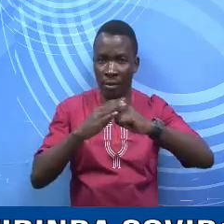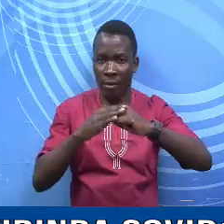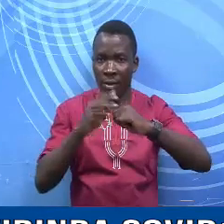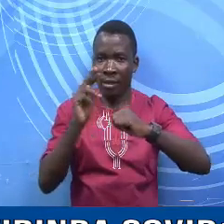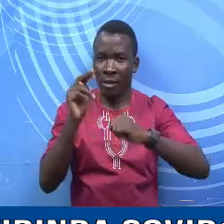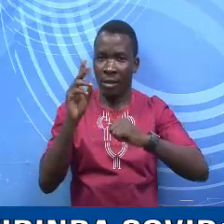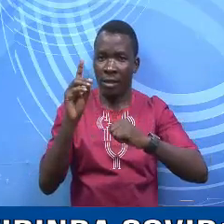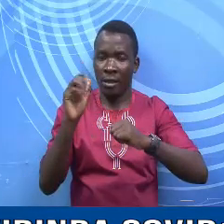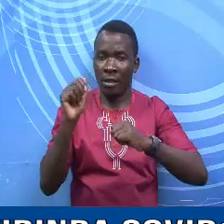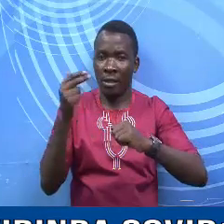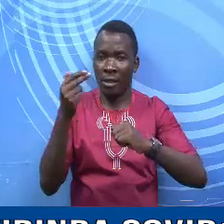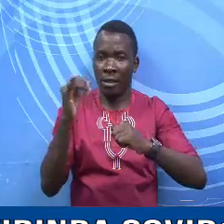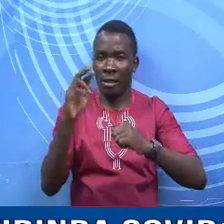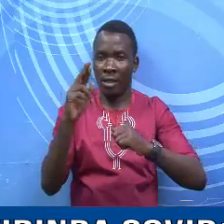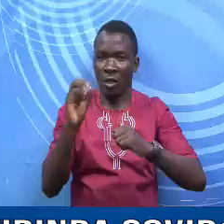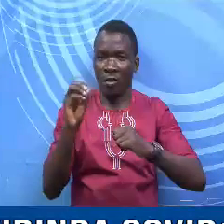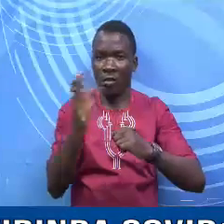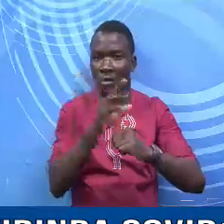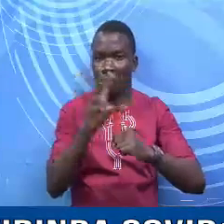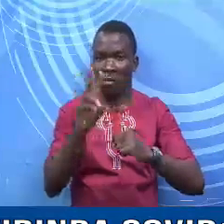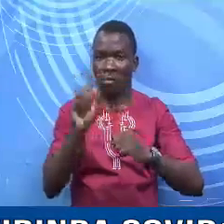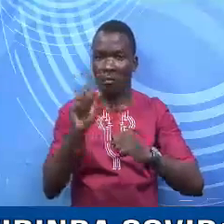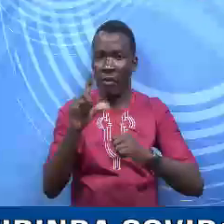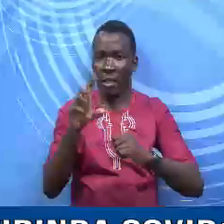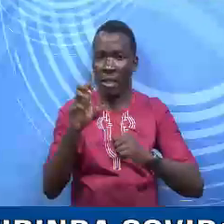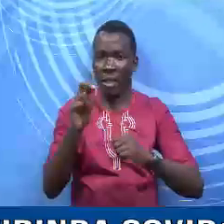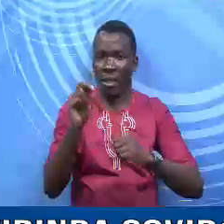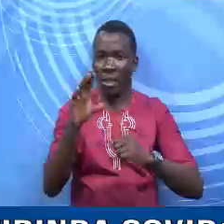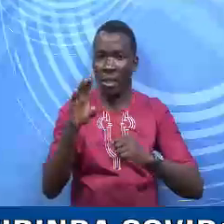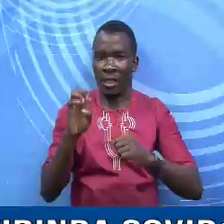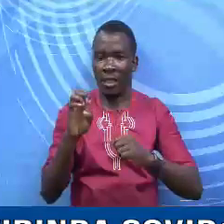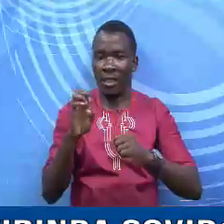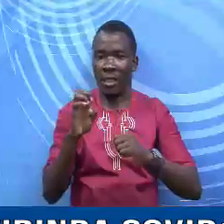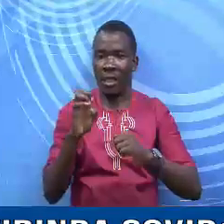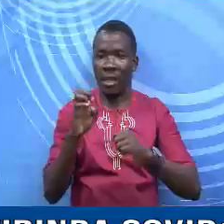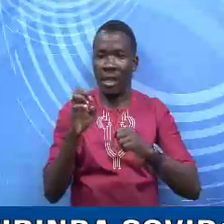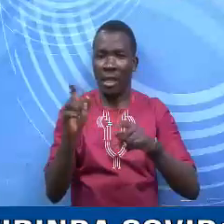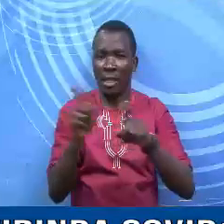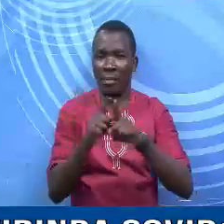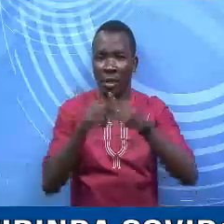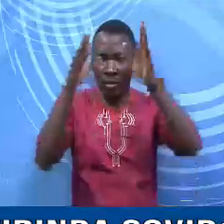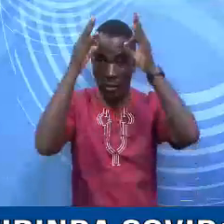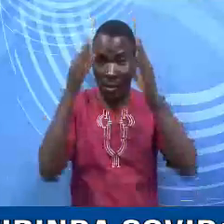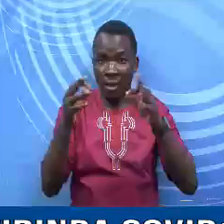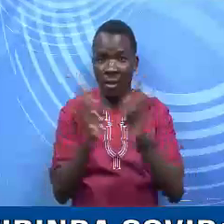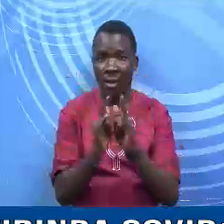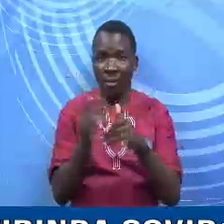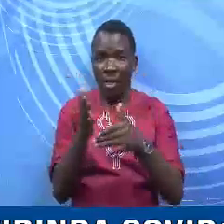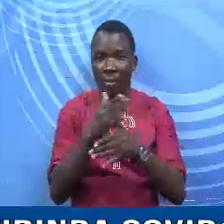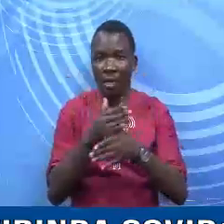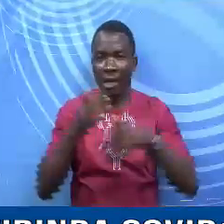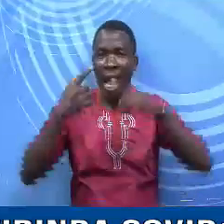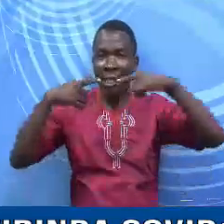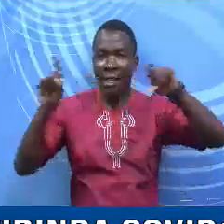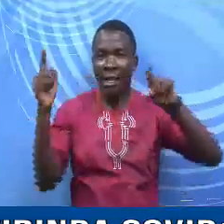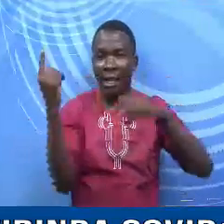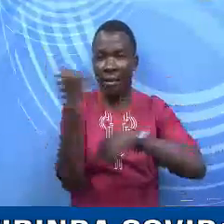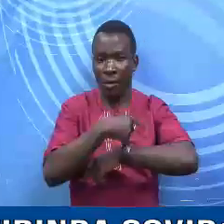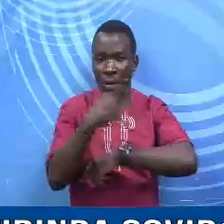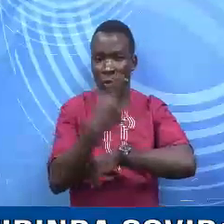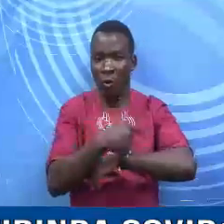Ndahiro Paris Papi. Uko ibyemezo by'inama y'abaminisitiri bigenda bisohoka umunsi ku wundi ntibihwema kugaruka ku mabwiriza